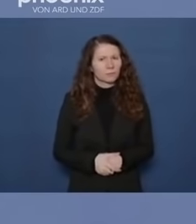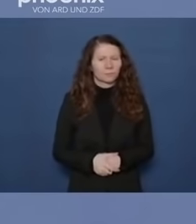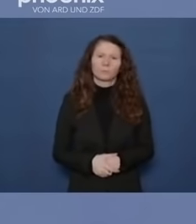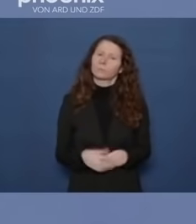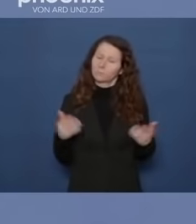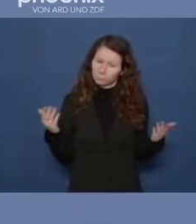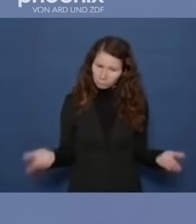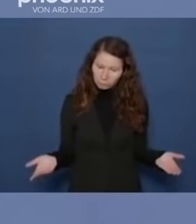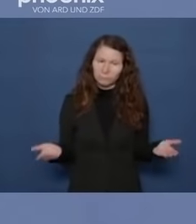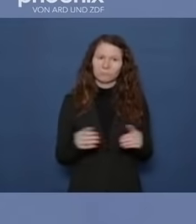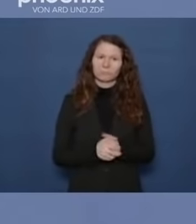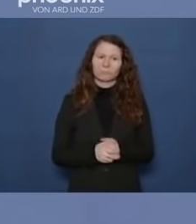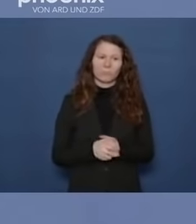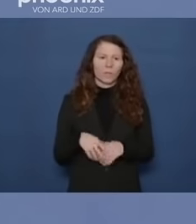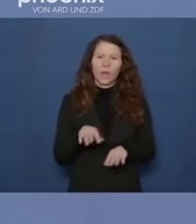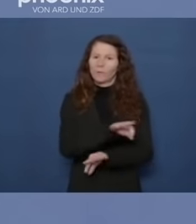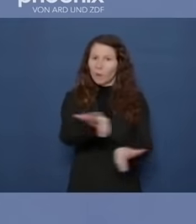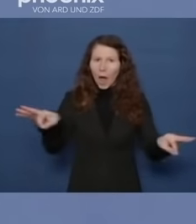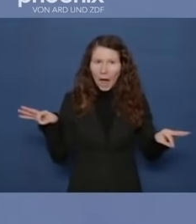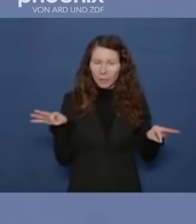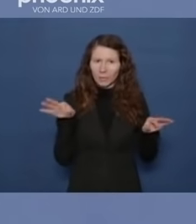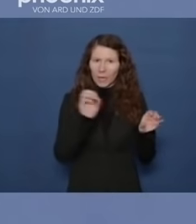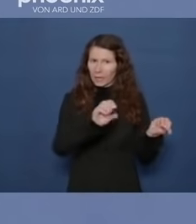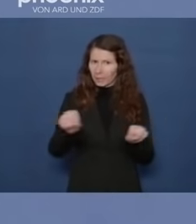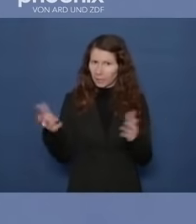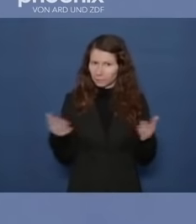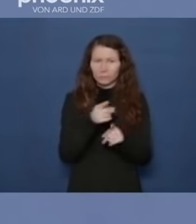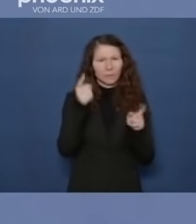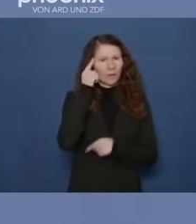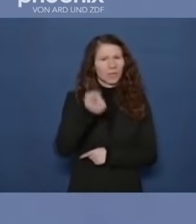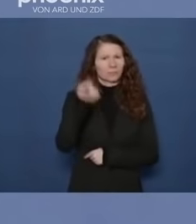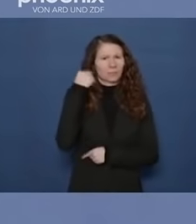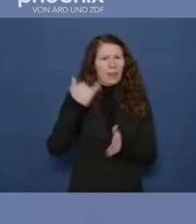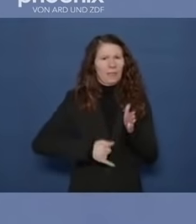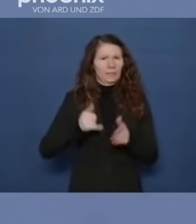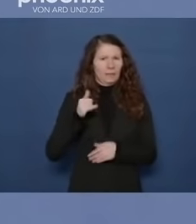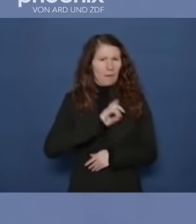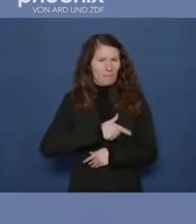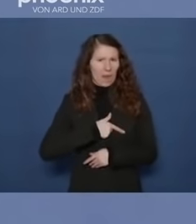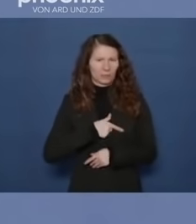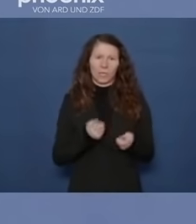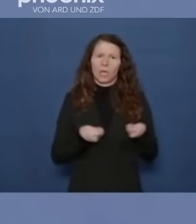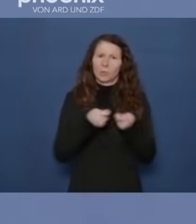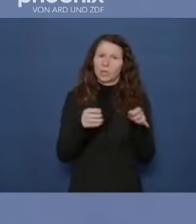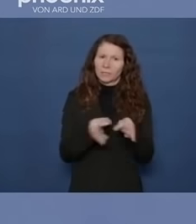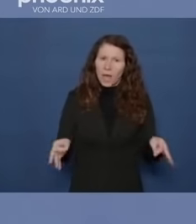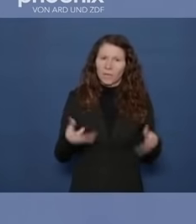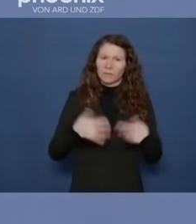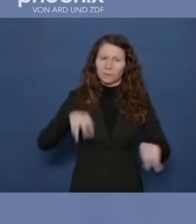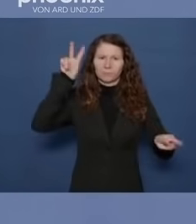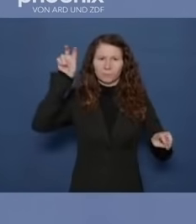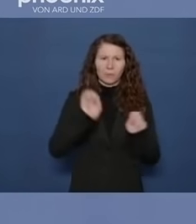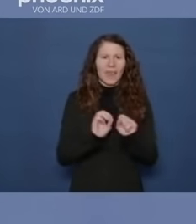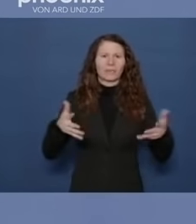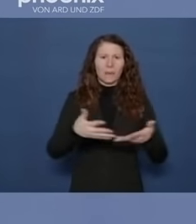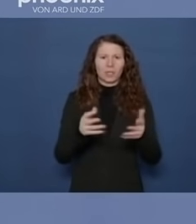Ja, um es vielleicht für alle einzuordnen, wie Sie wissen, im letzten März hatte der Bundestag eine sogenannte epidemische